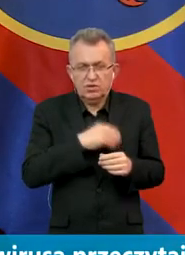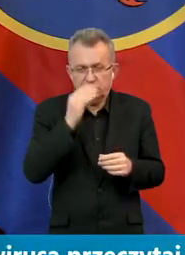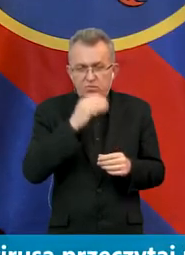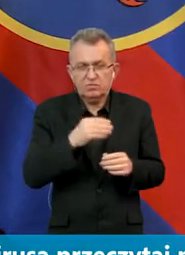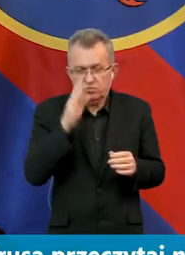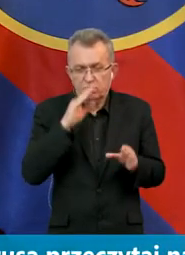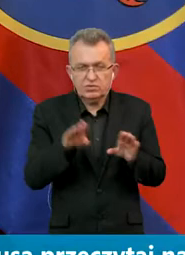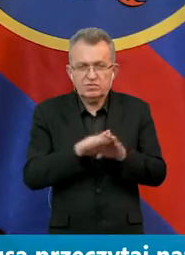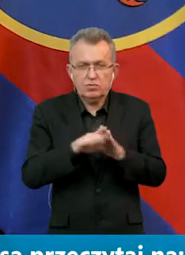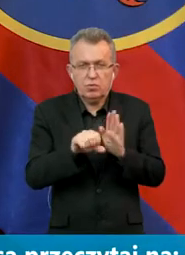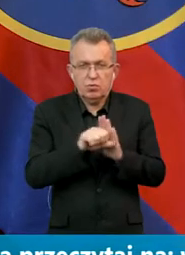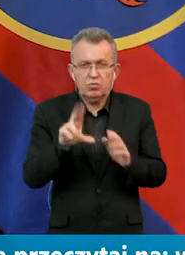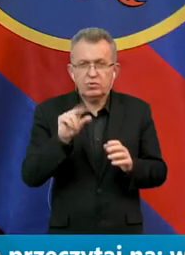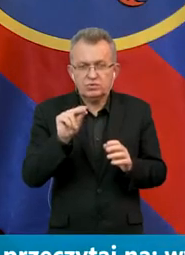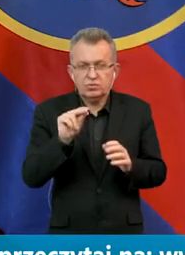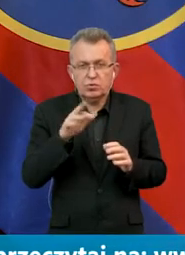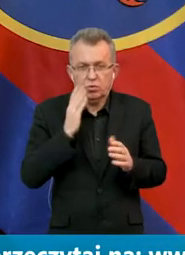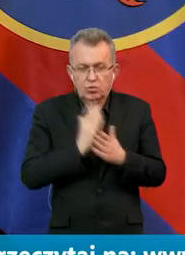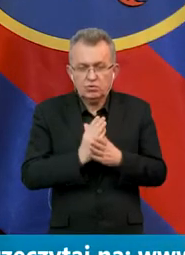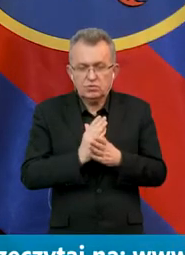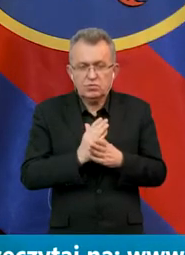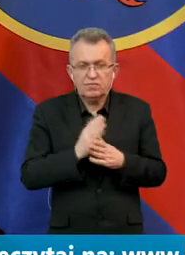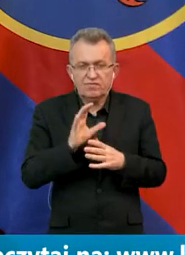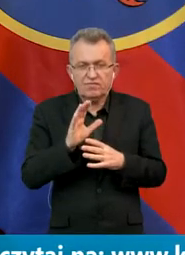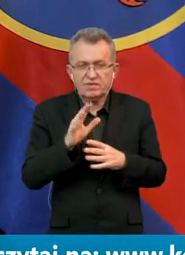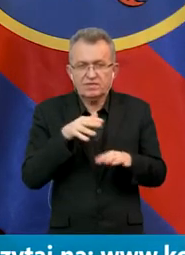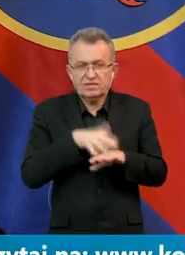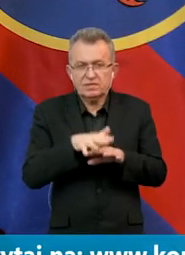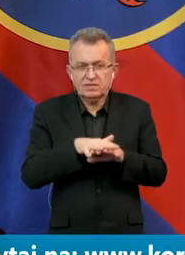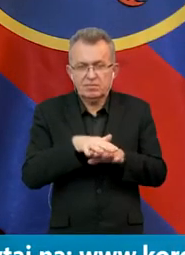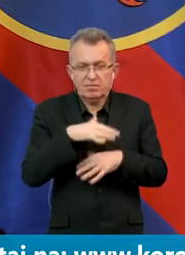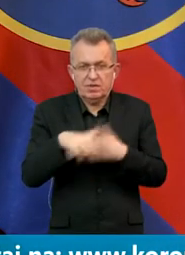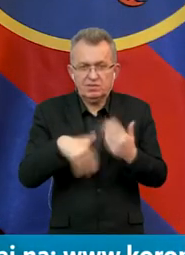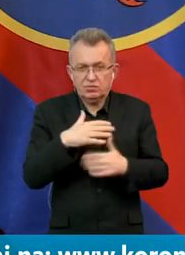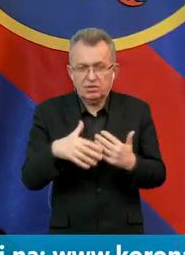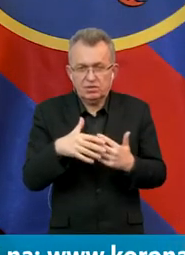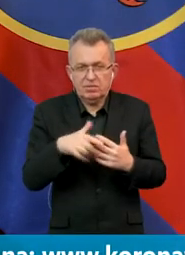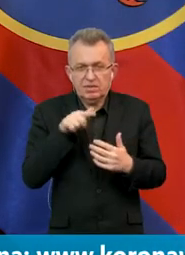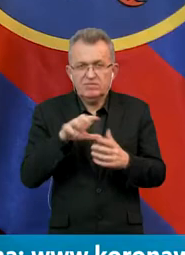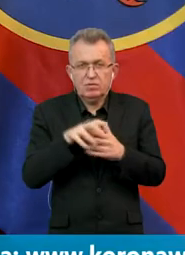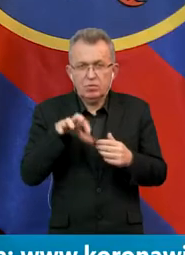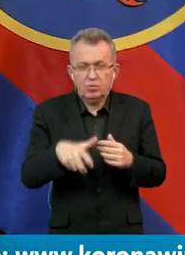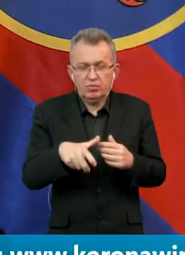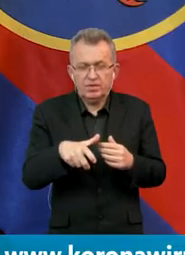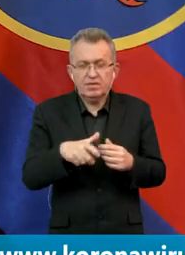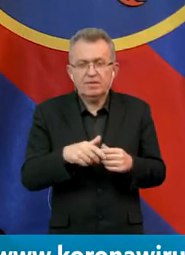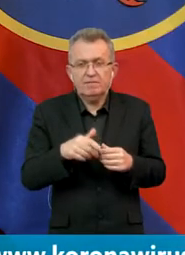szkołach podstawowych od poniedziałku już też są w systemie hybrydowym. Jesteśmy w grupie tych regionów,